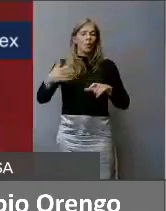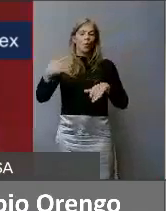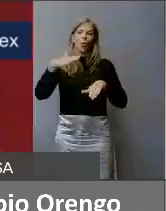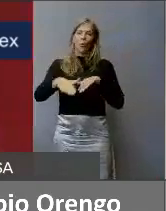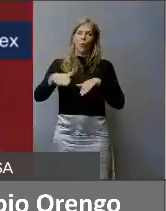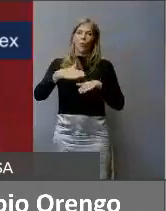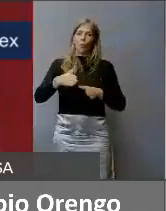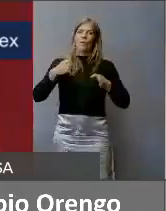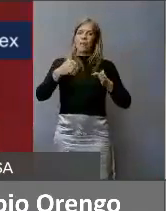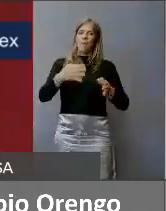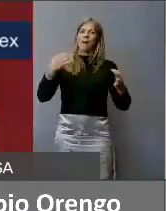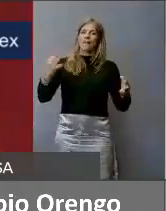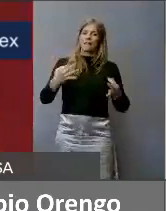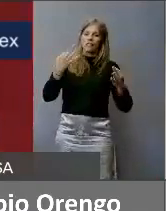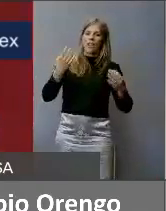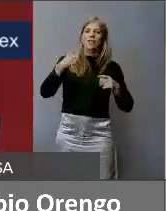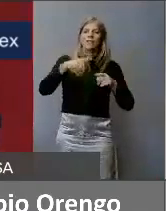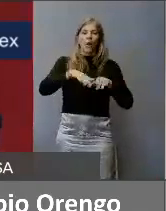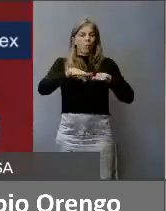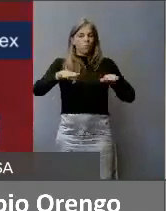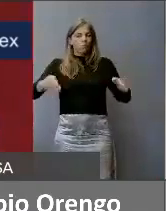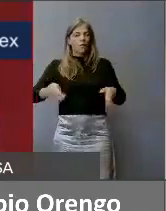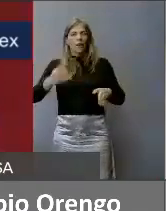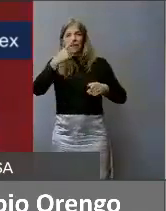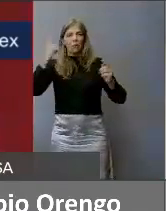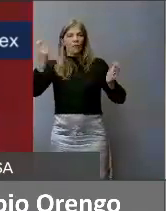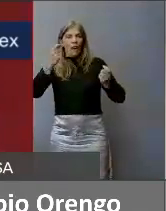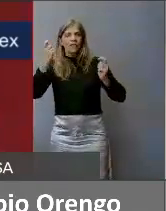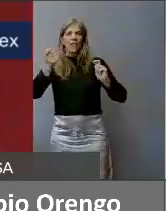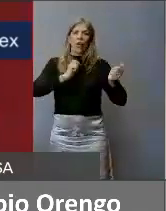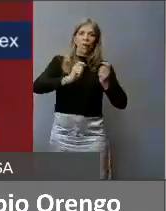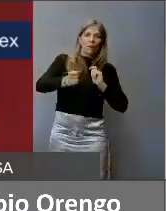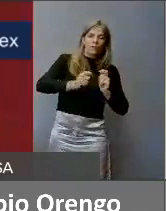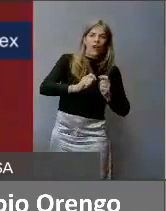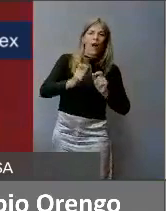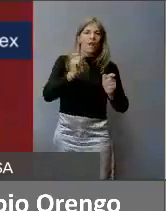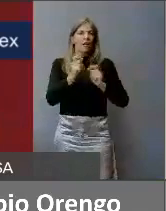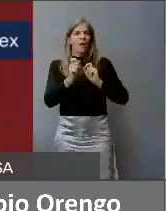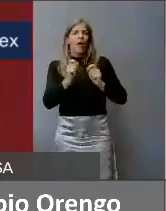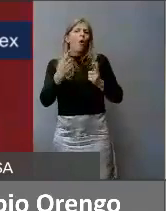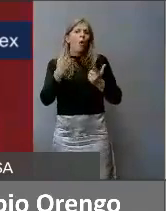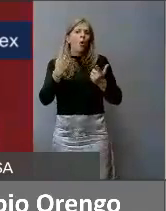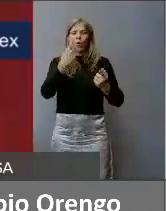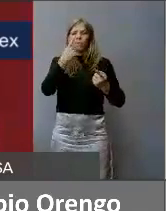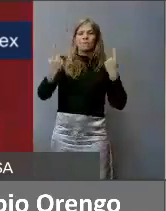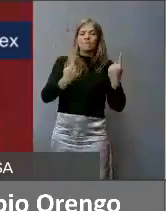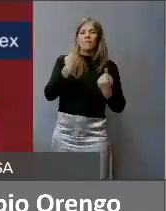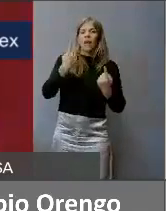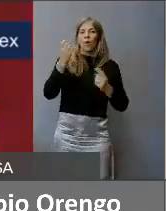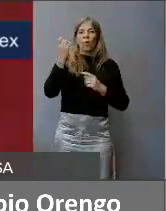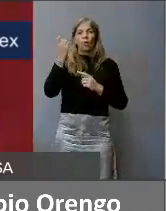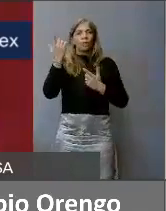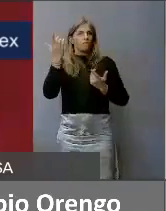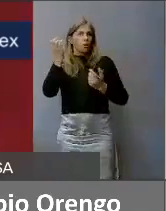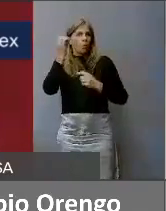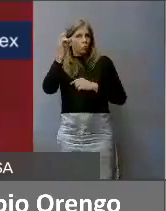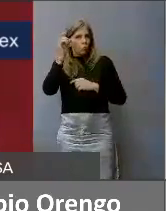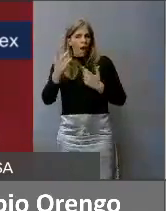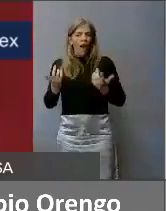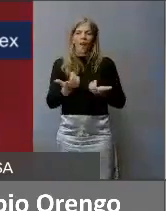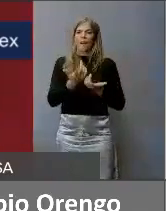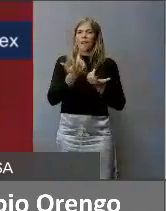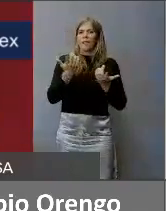per le manifestazioni siano commerciali ma anche culturali o ogni ogni tipo ecco di